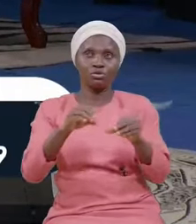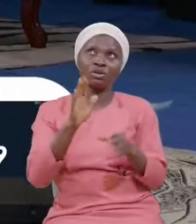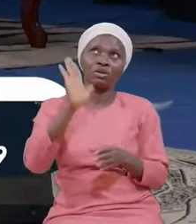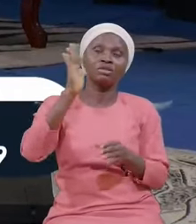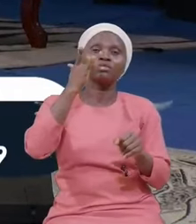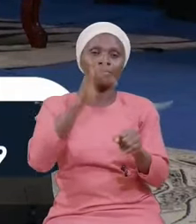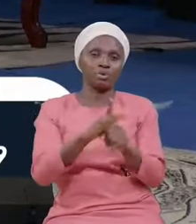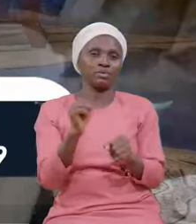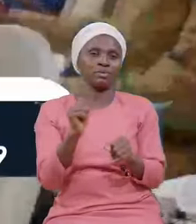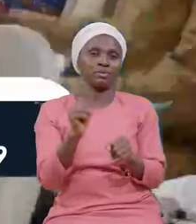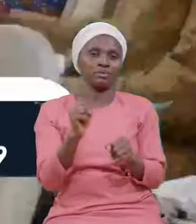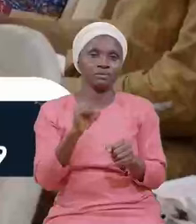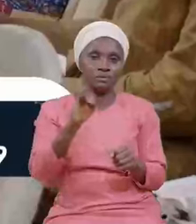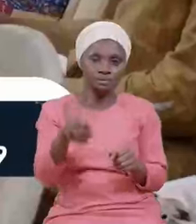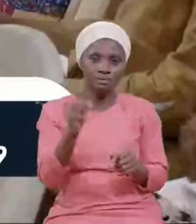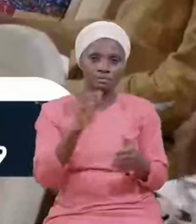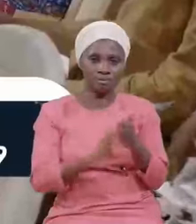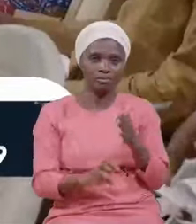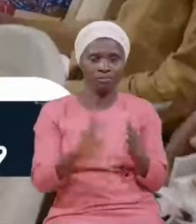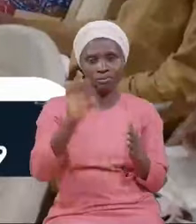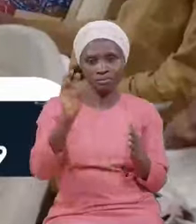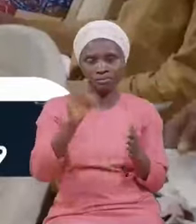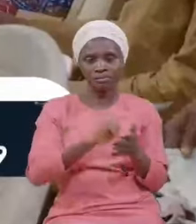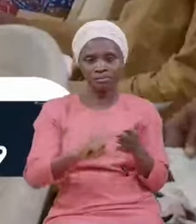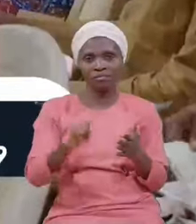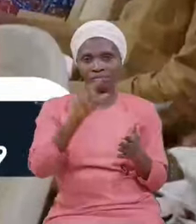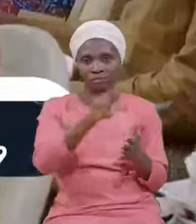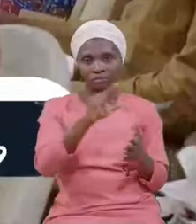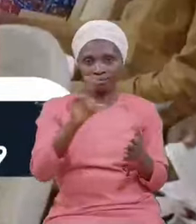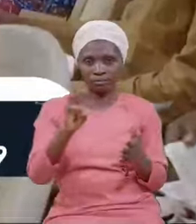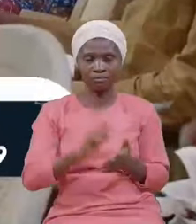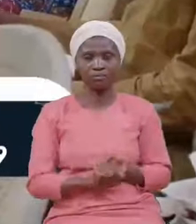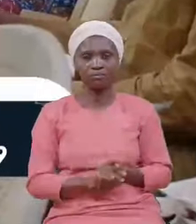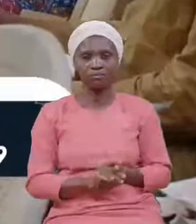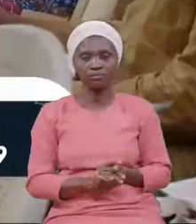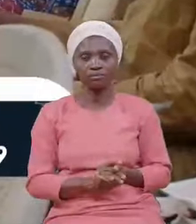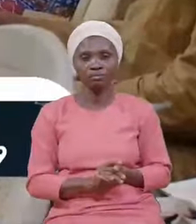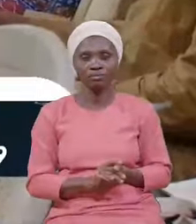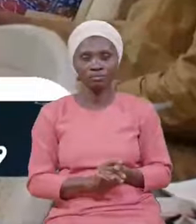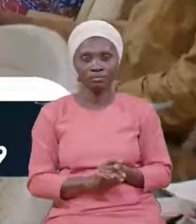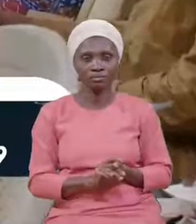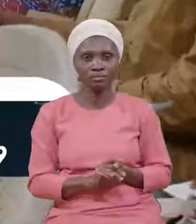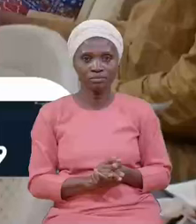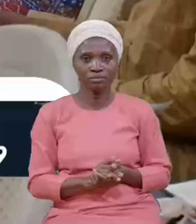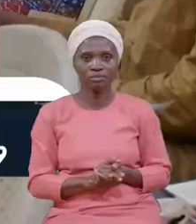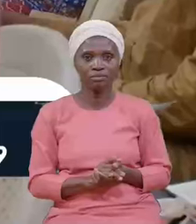au chapitre 7, lisons le verset 37. Jean au chapitre 7, verset 37,